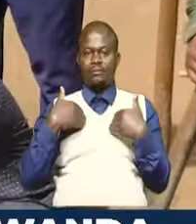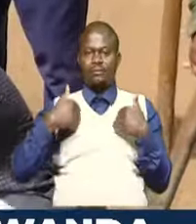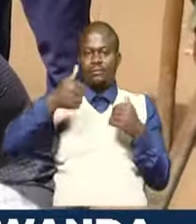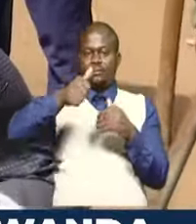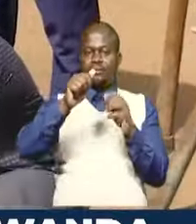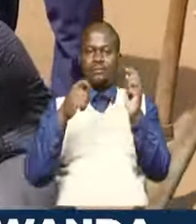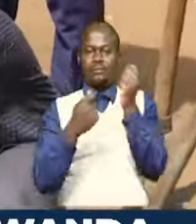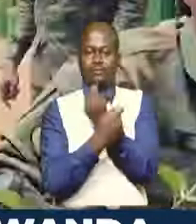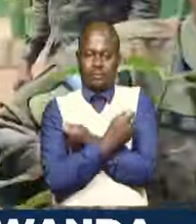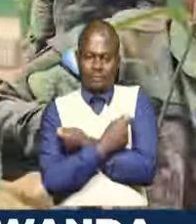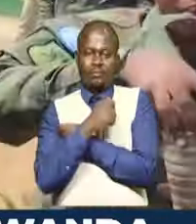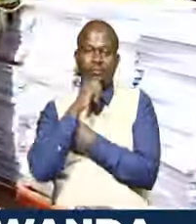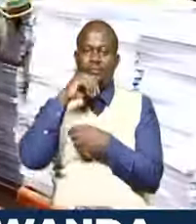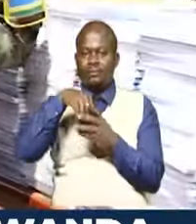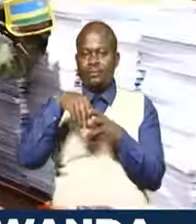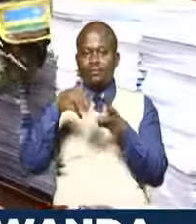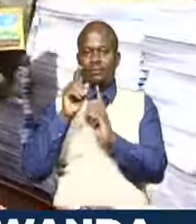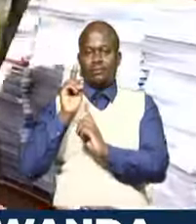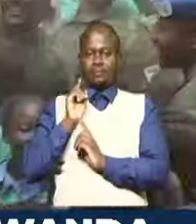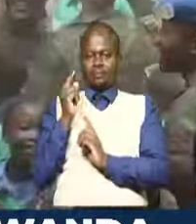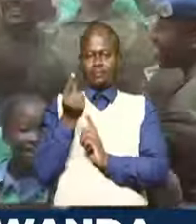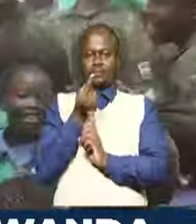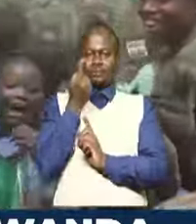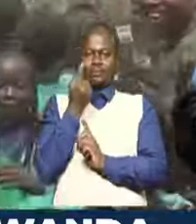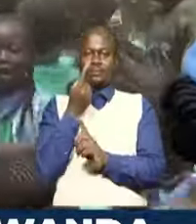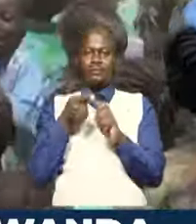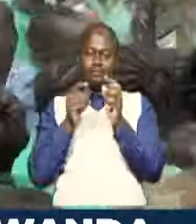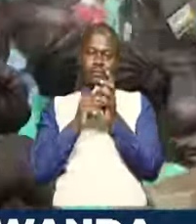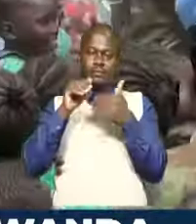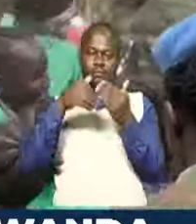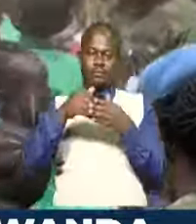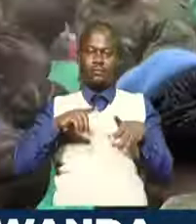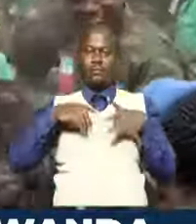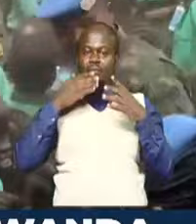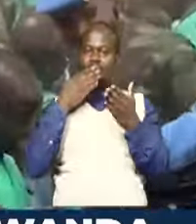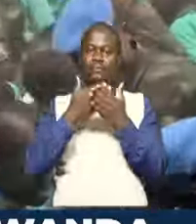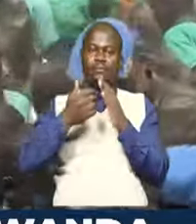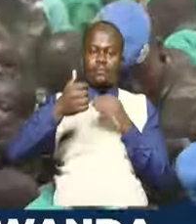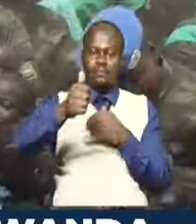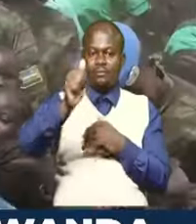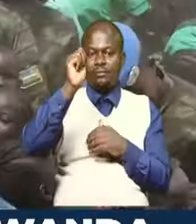buhinduka atari mu buryo bw'umutekano gusa ahubwo no mu mibereho myiza yabo.